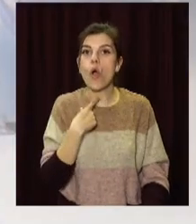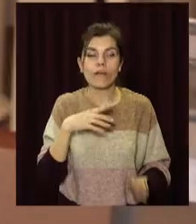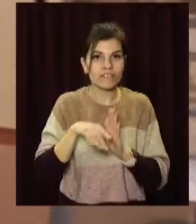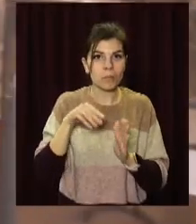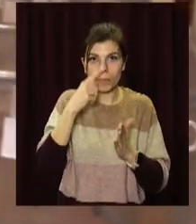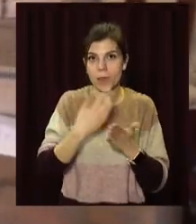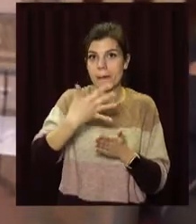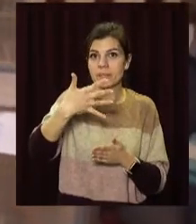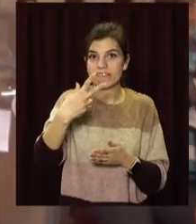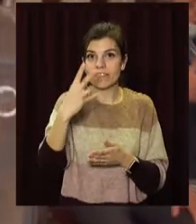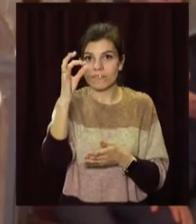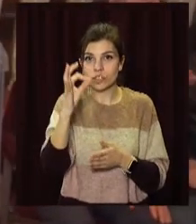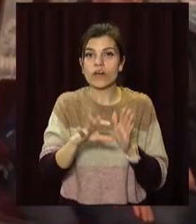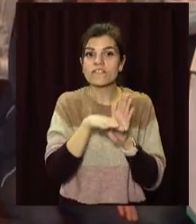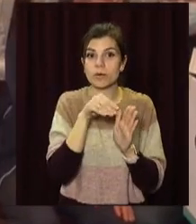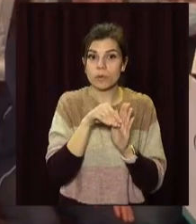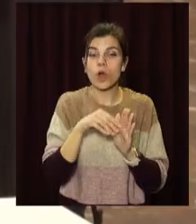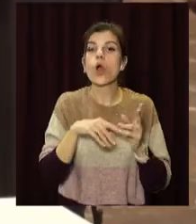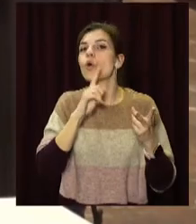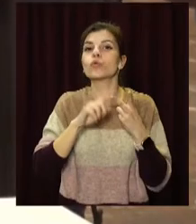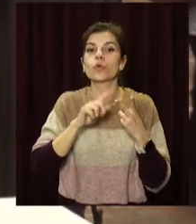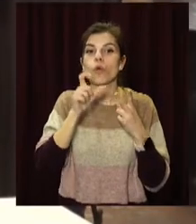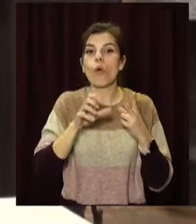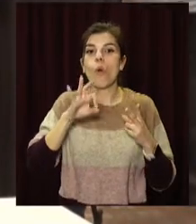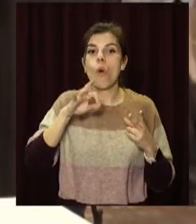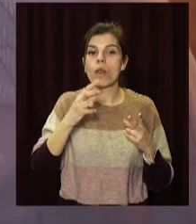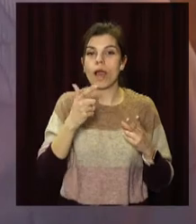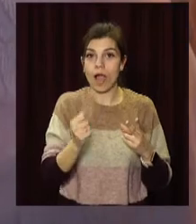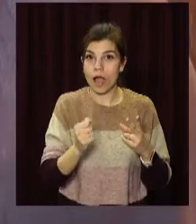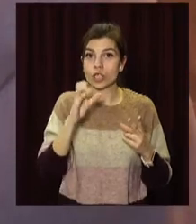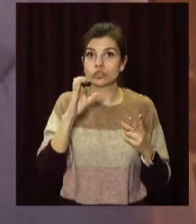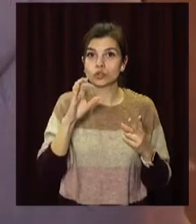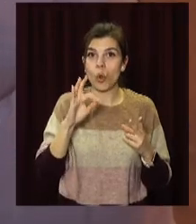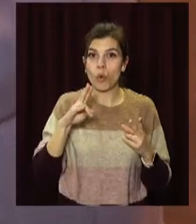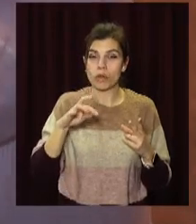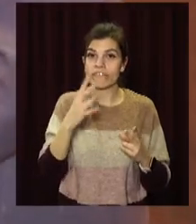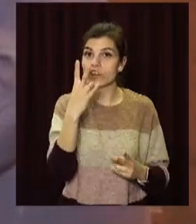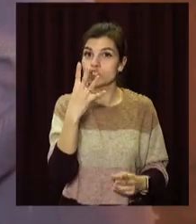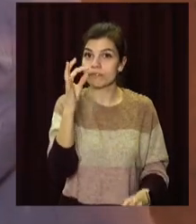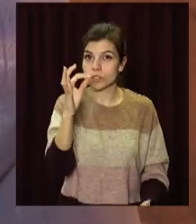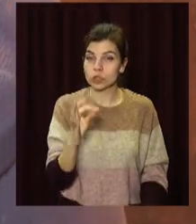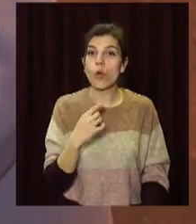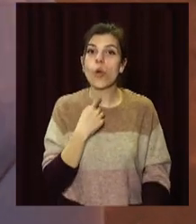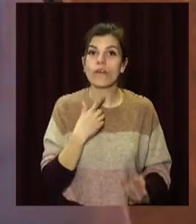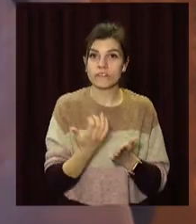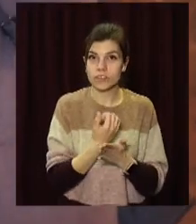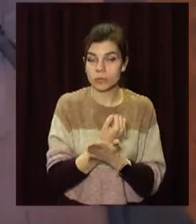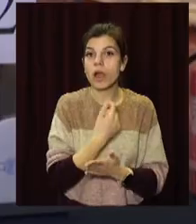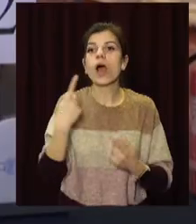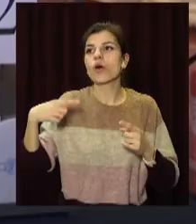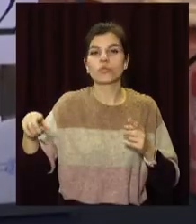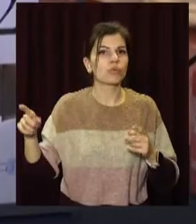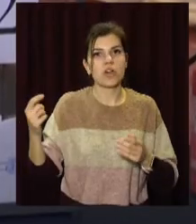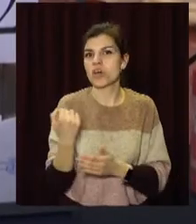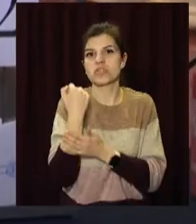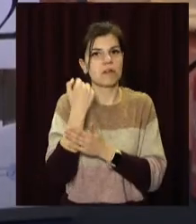майже 52% виборців. Друга кандидатка Ольга Соколенко набрала 24% голосів. Інші виборці не